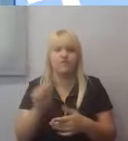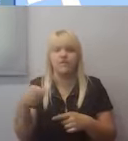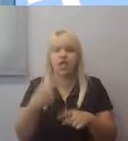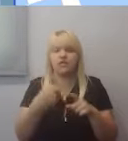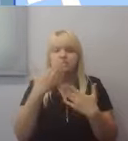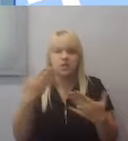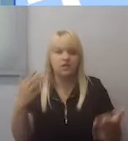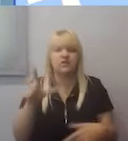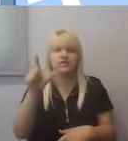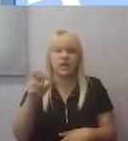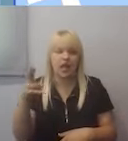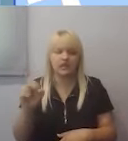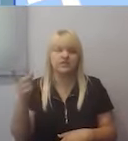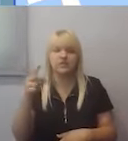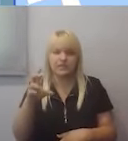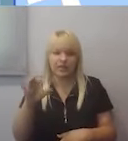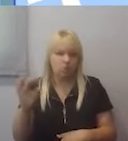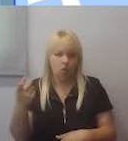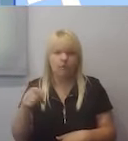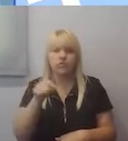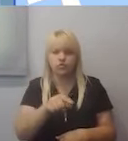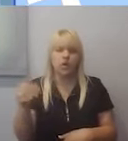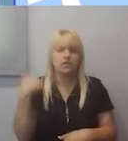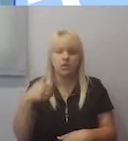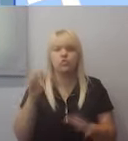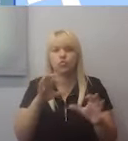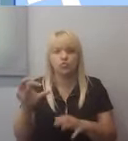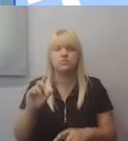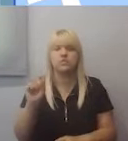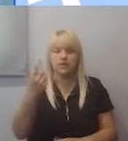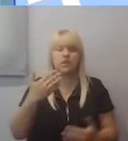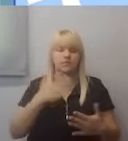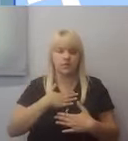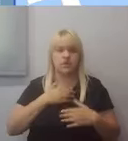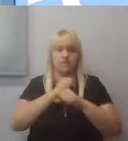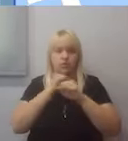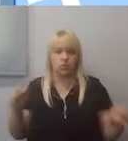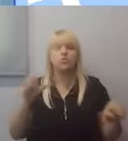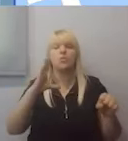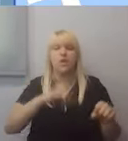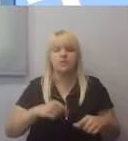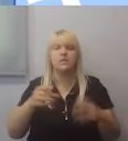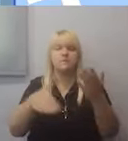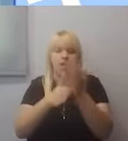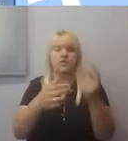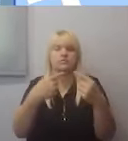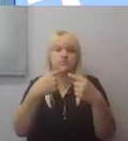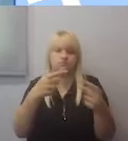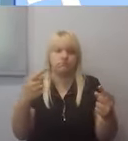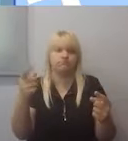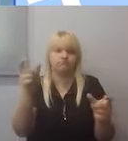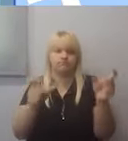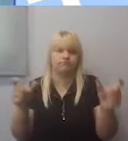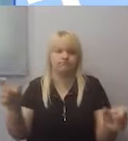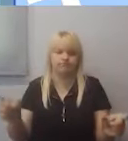atgādinājumu un rūpējamies pirmkārt par savu drošību un tikai pēc tam palīdzam kādam kādam nākamajam